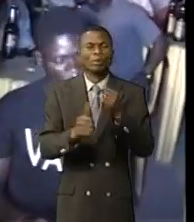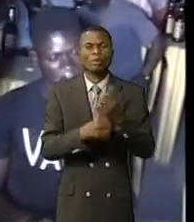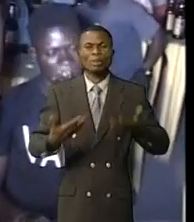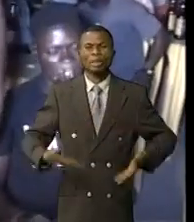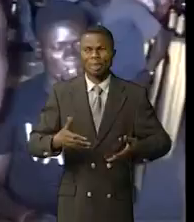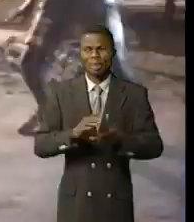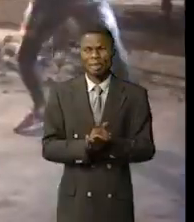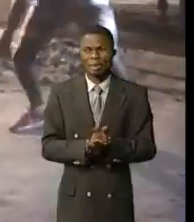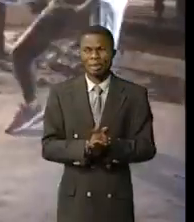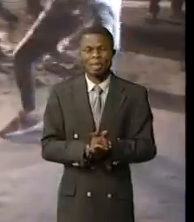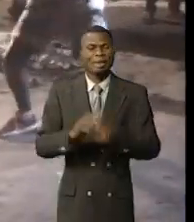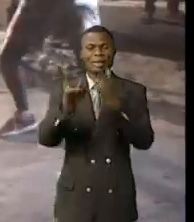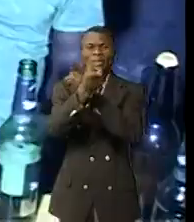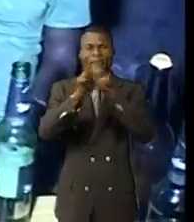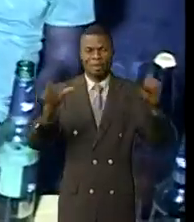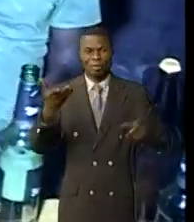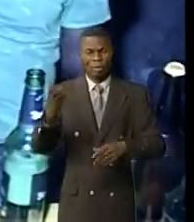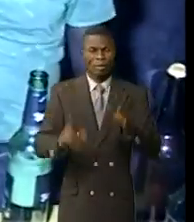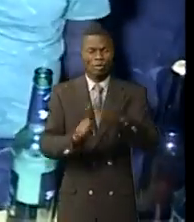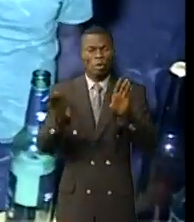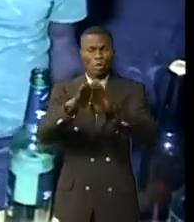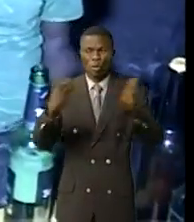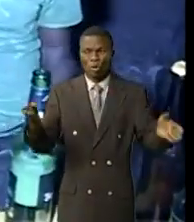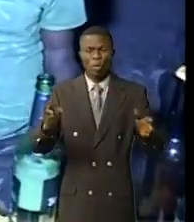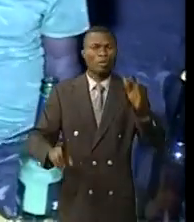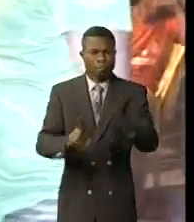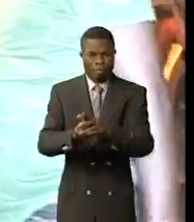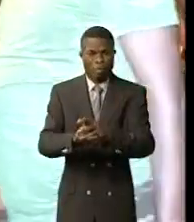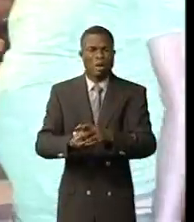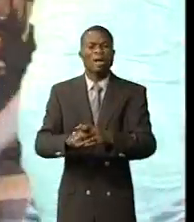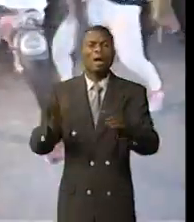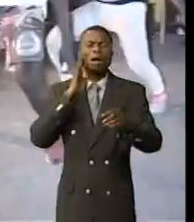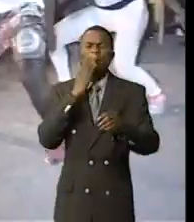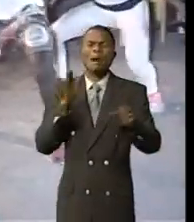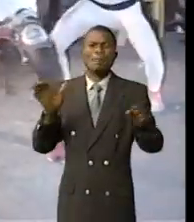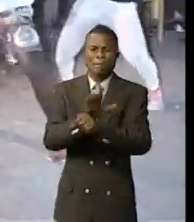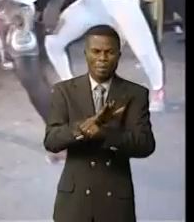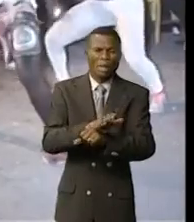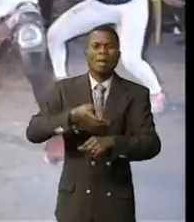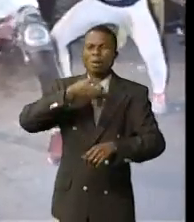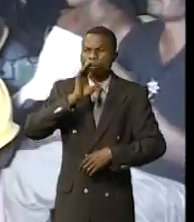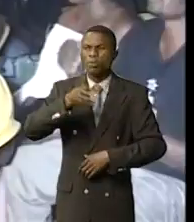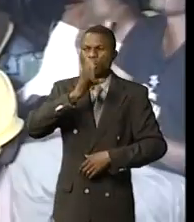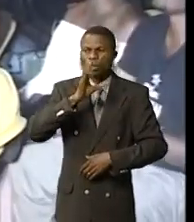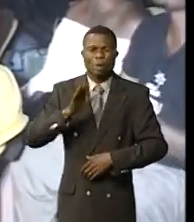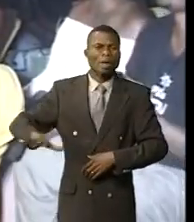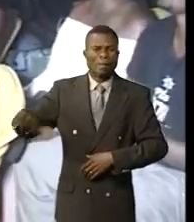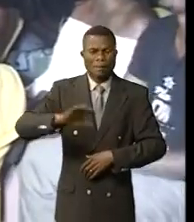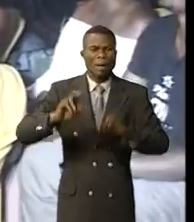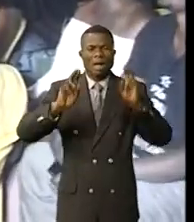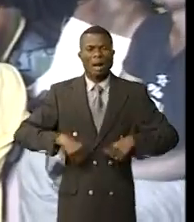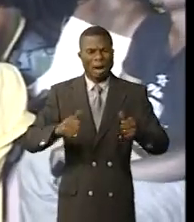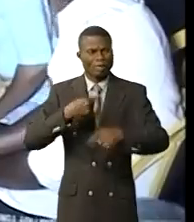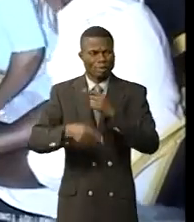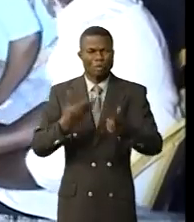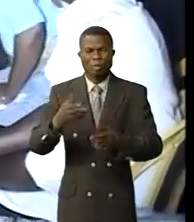Comme un air de liberté, aussitôt ouvert, aussitôt envahi. Terrasses, bars, discothèques, la vie a repris son